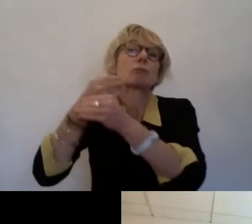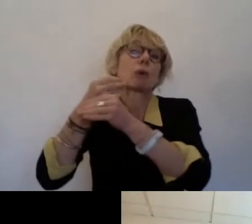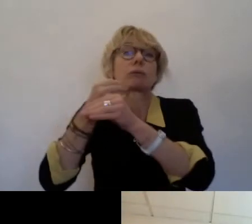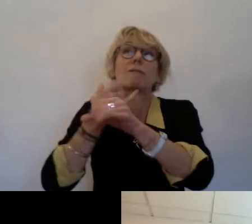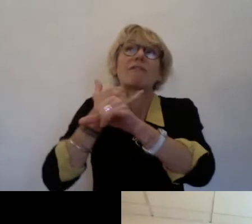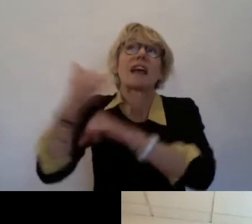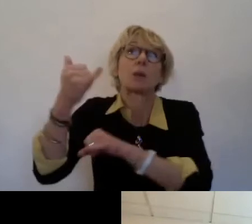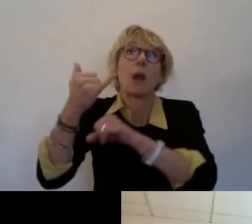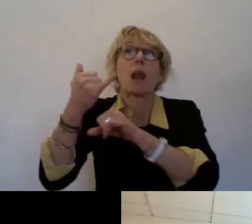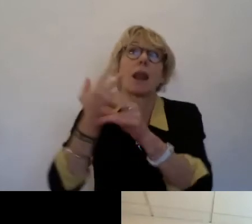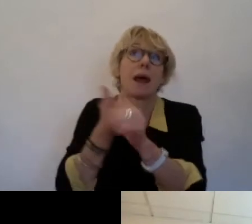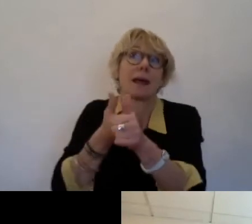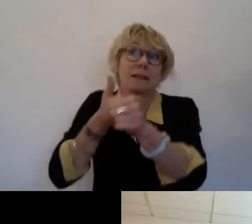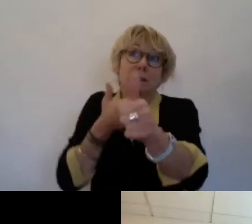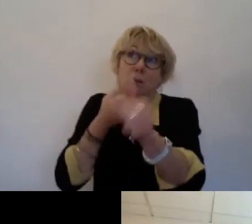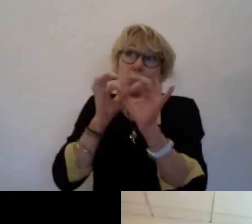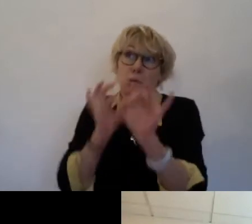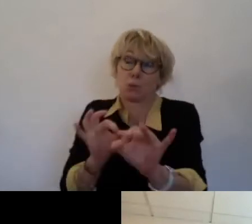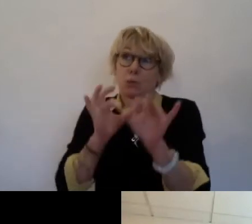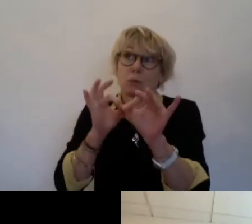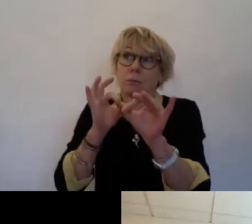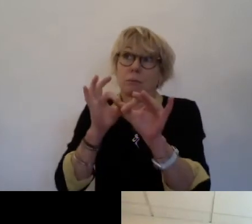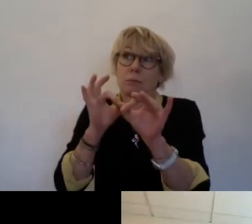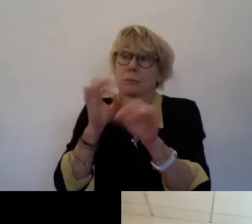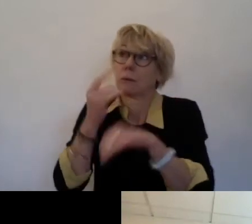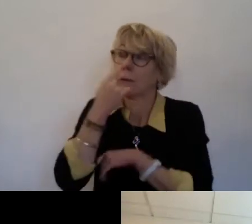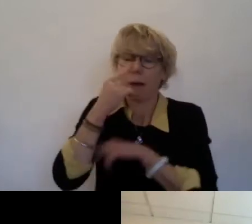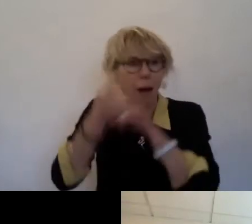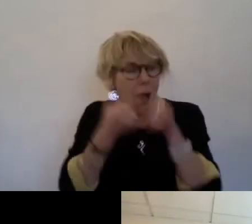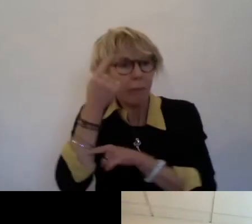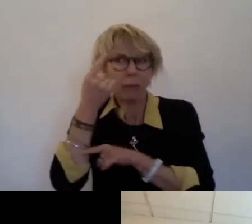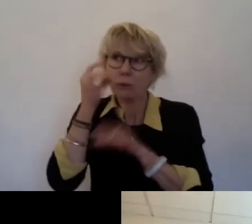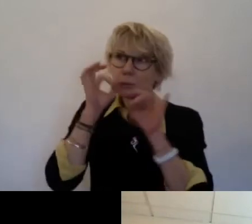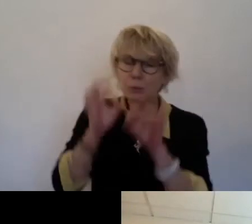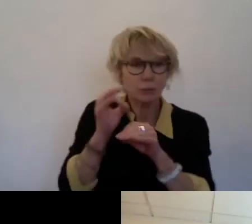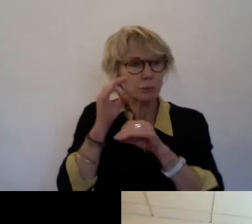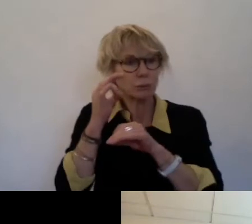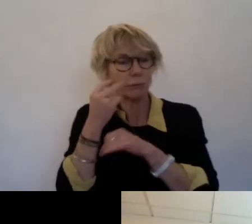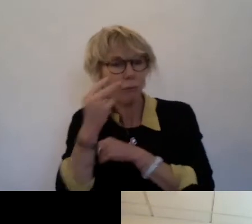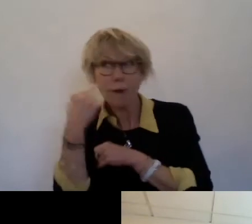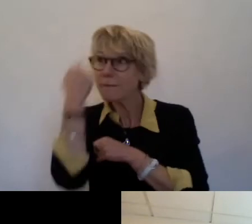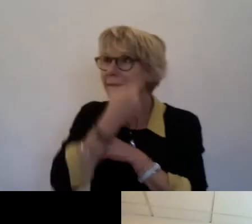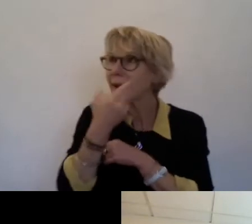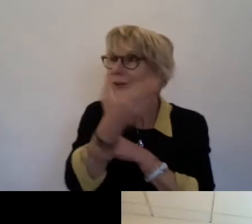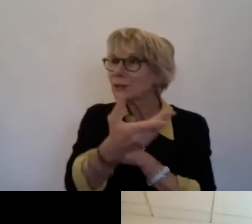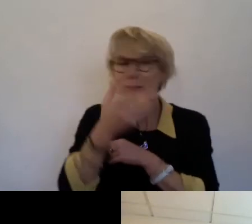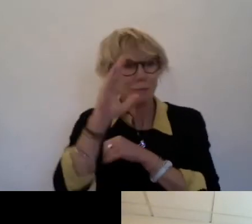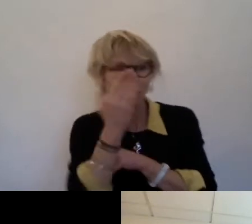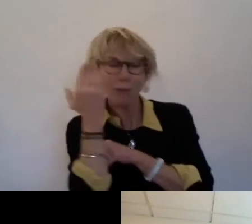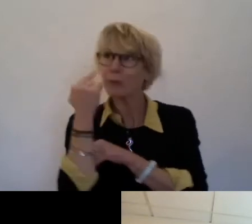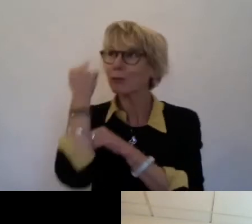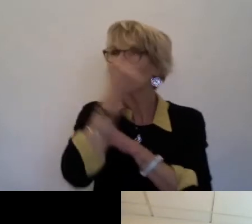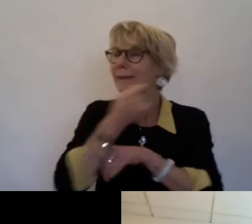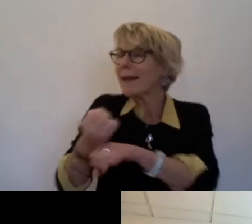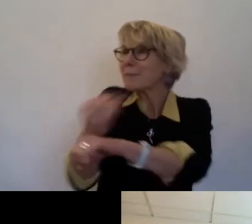pense que c'est vraiment important qu'on puisse retrouver les émotions sur le visage des personnes vulnérables, des